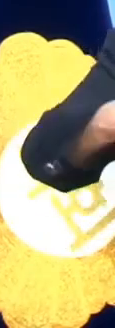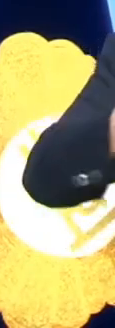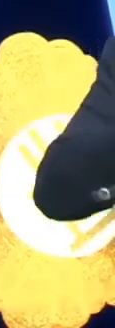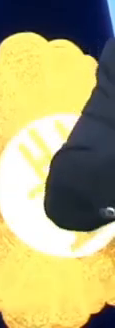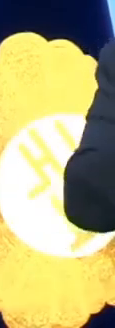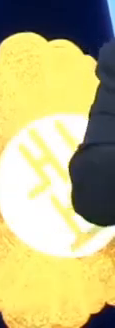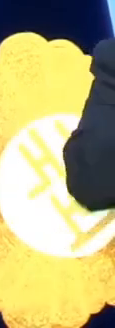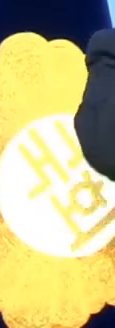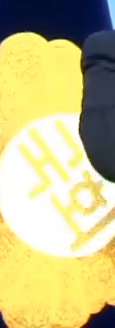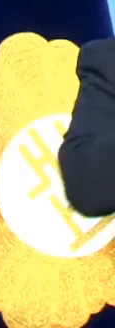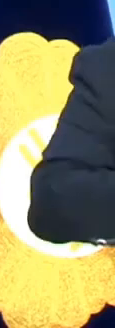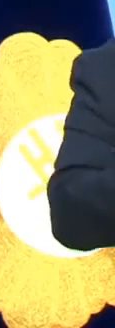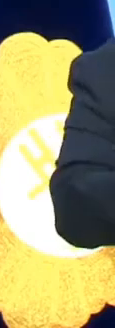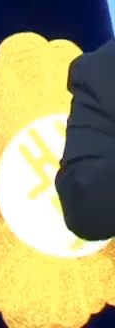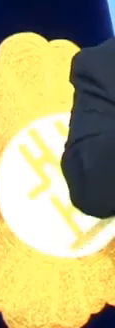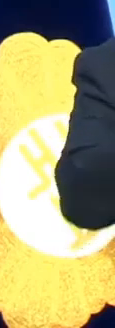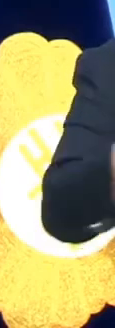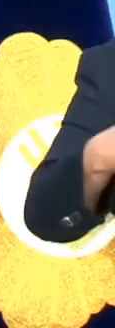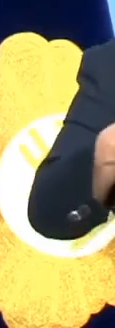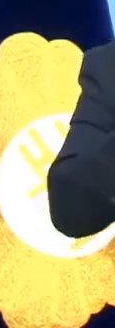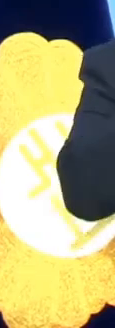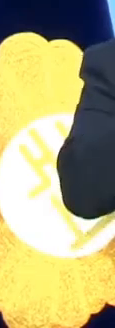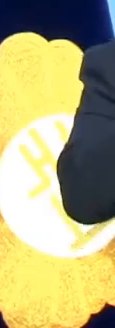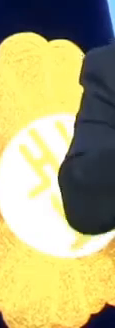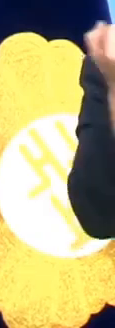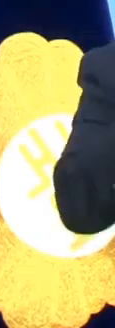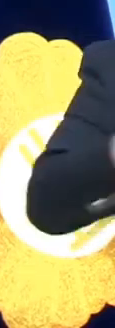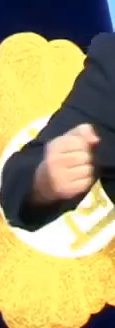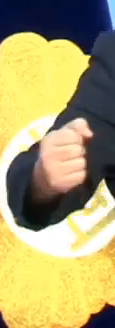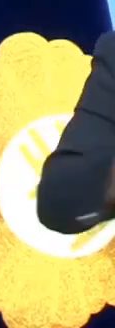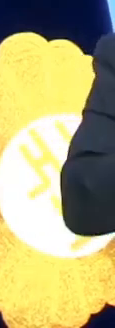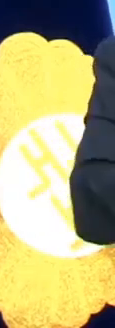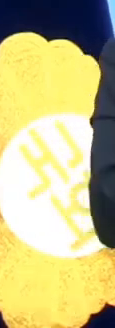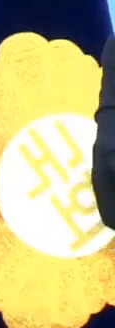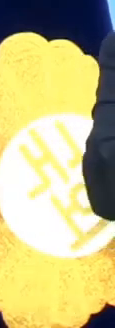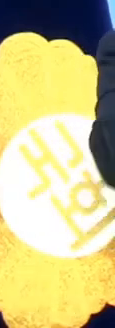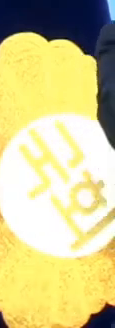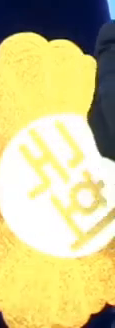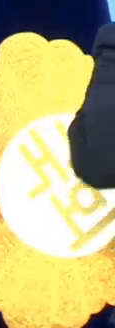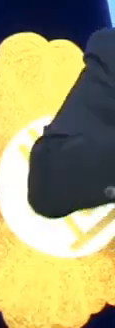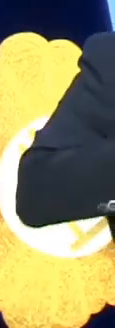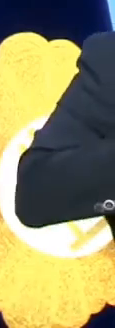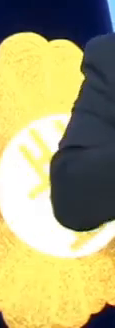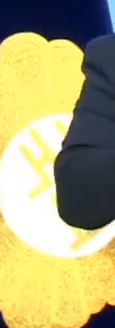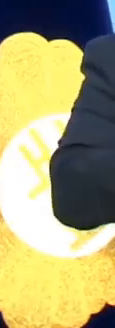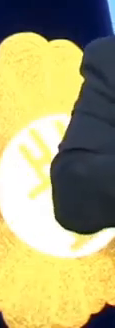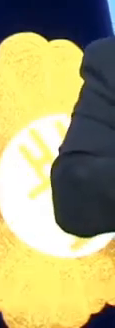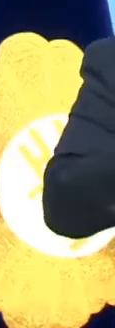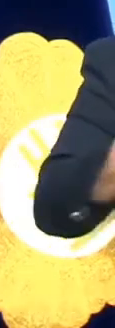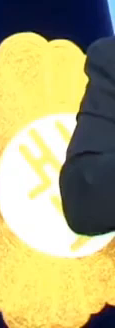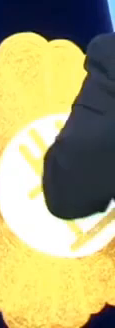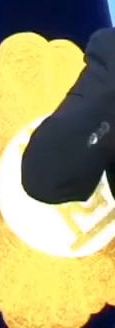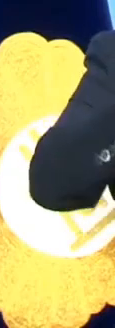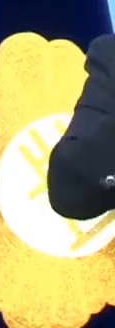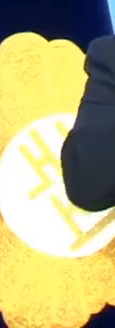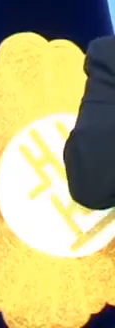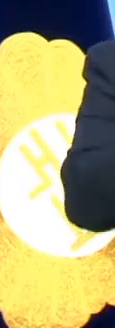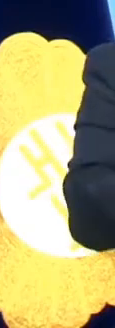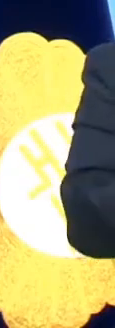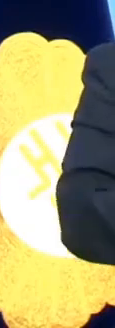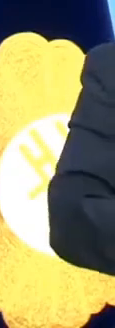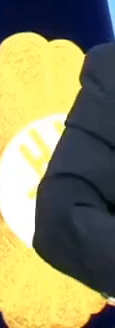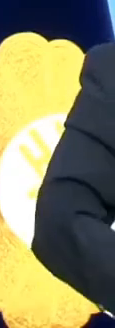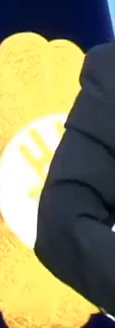남성 피해자도 구제할 수 있도록 하는 여성폭력 방지 기본법 개 층을 내어 줄 요청하는 청원 등 총 14건 입니다